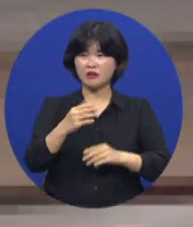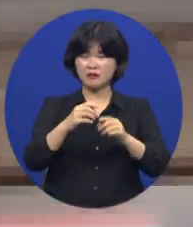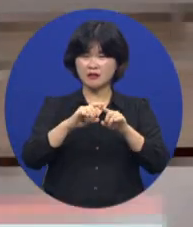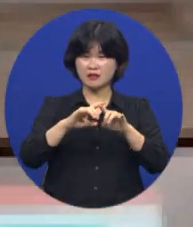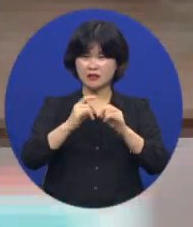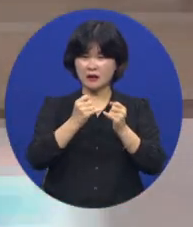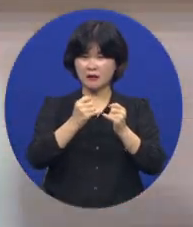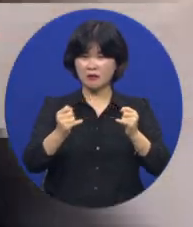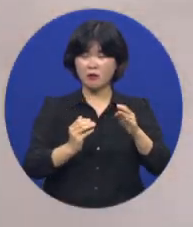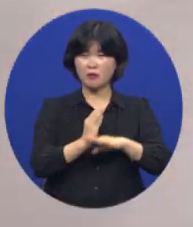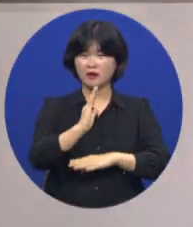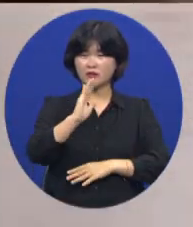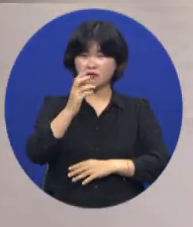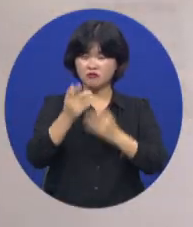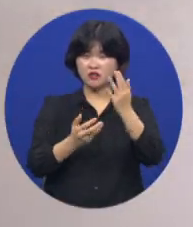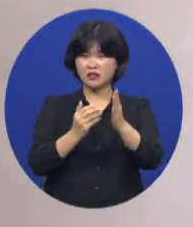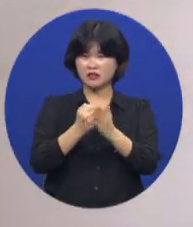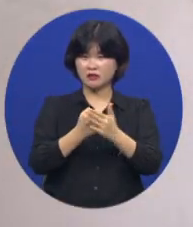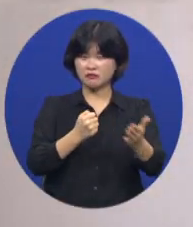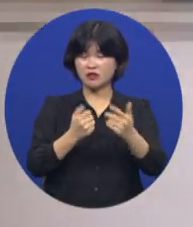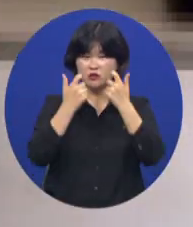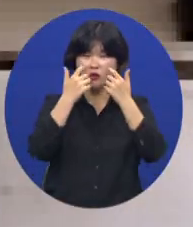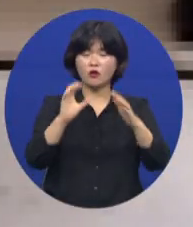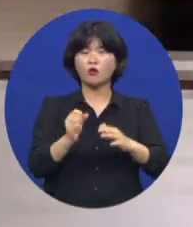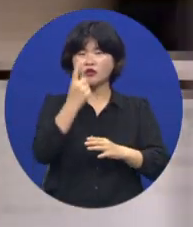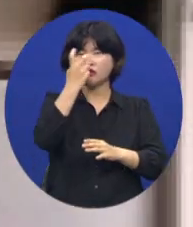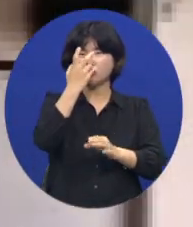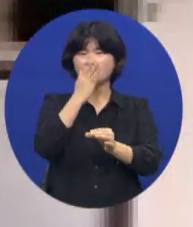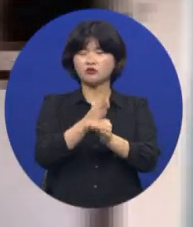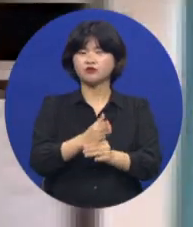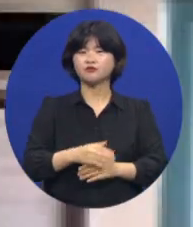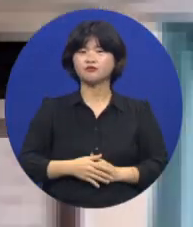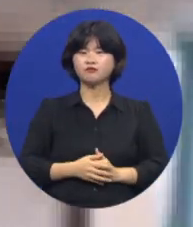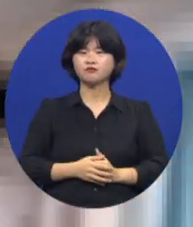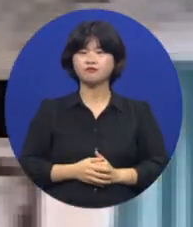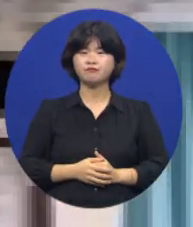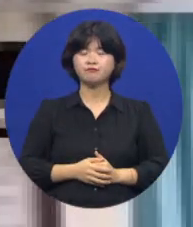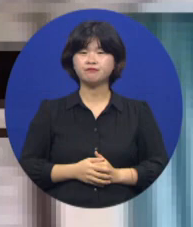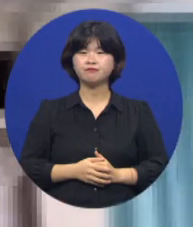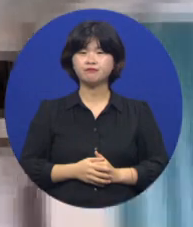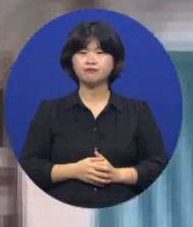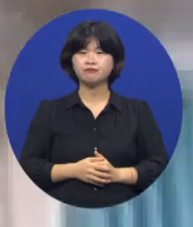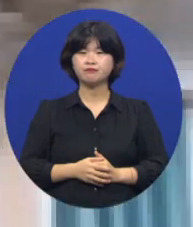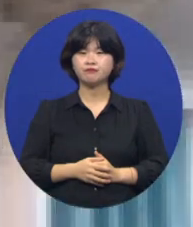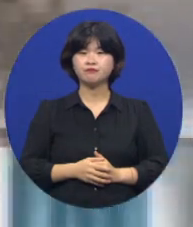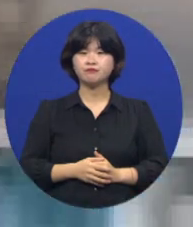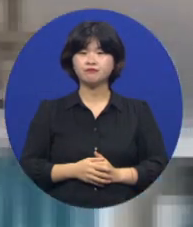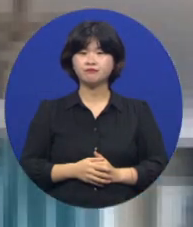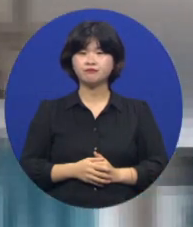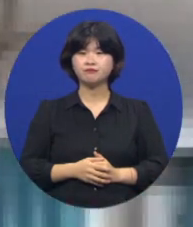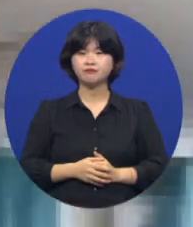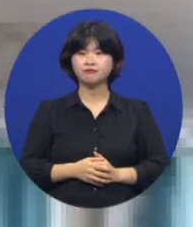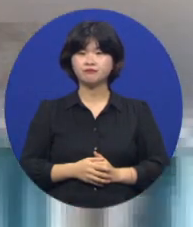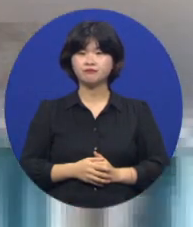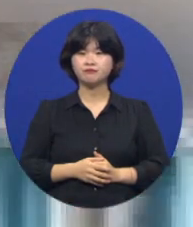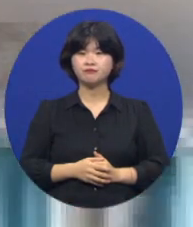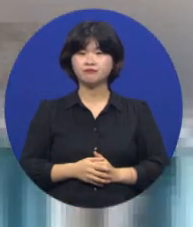과전류가 흘러 불이 난 것으로 보고 정확한 화재 원인을 조사하고 있습니다. MBC 뉴스 박혜진입니다.